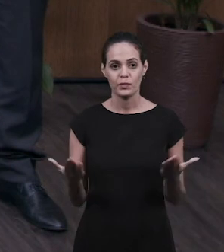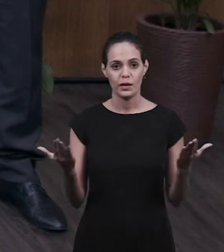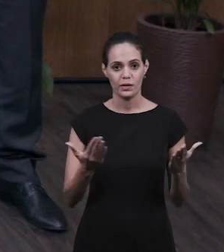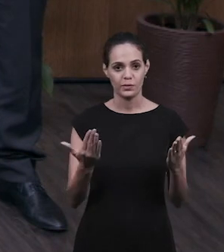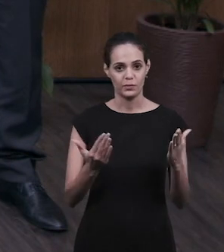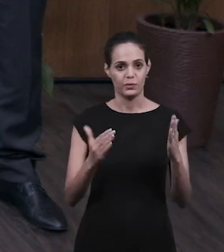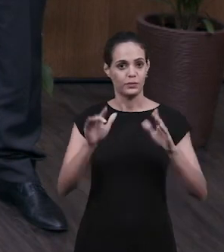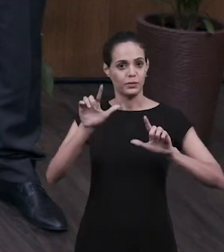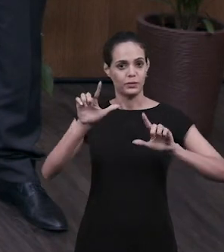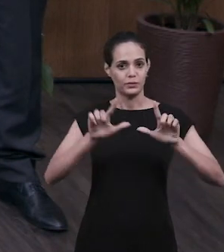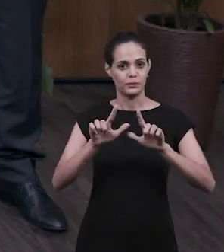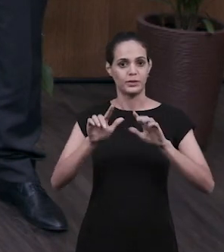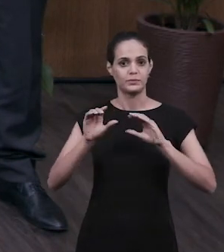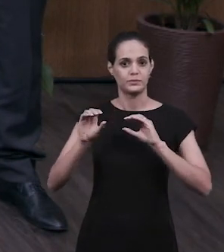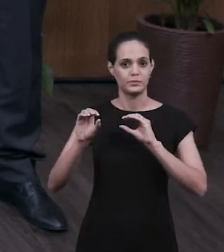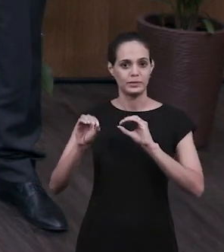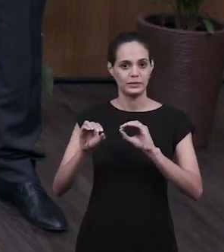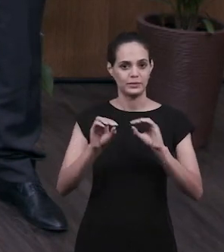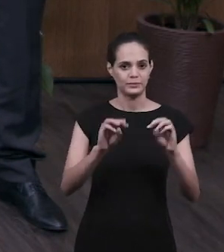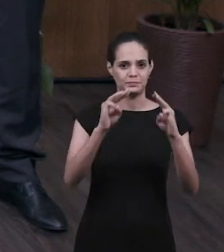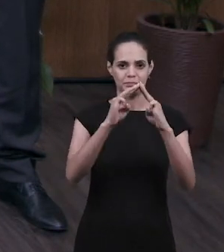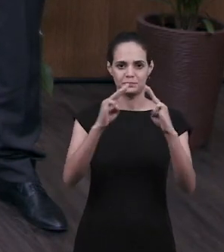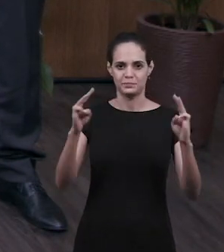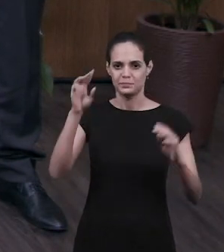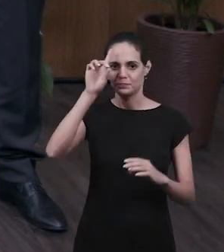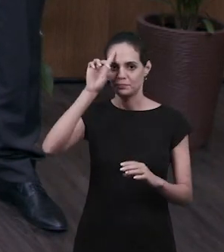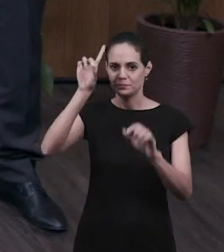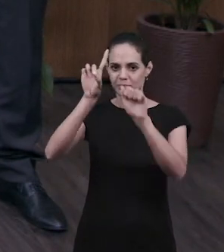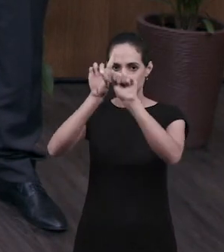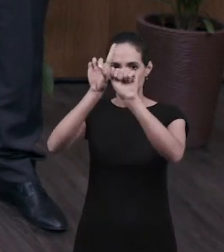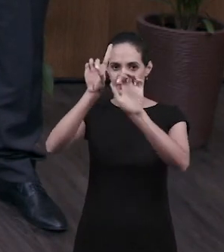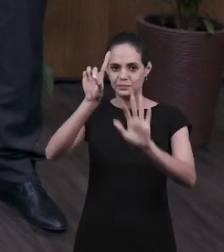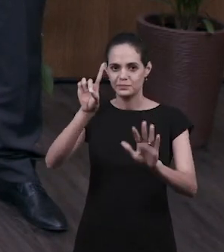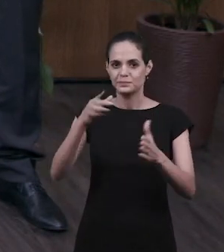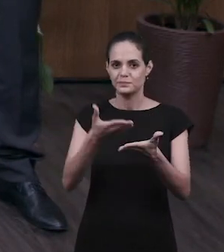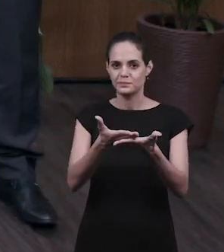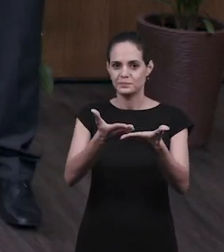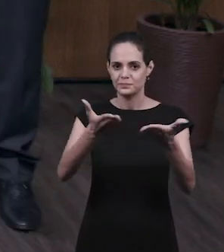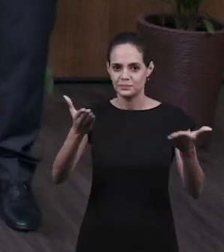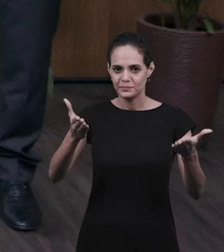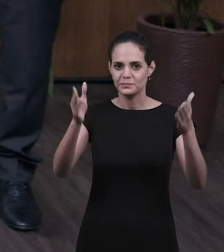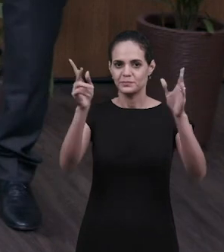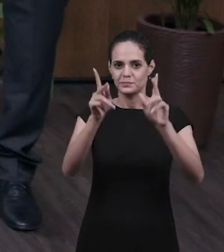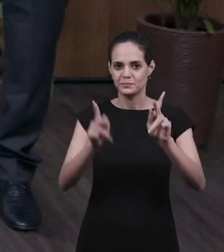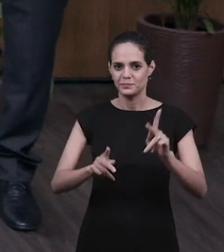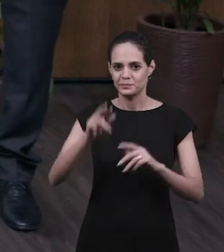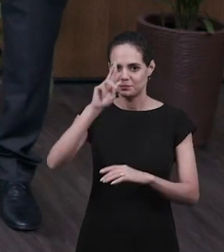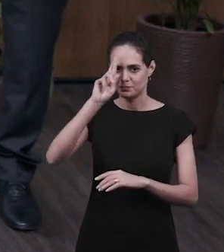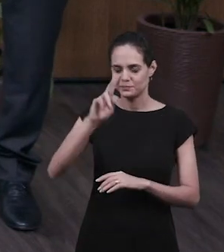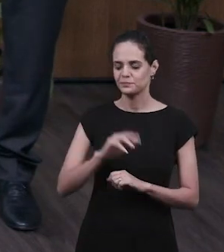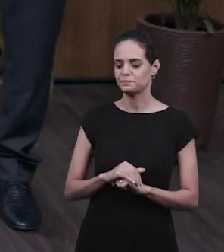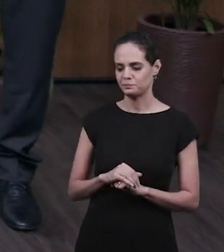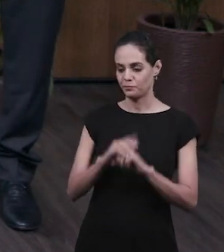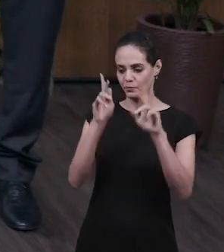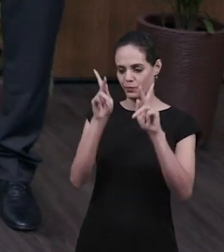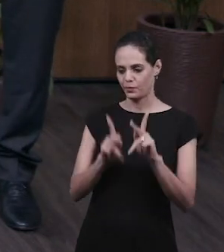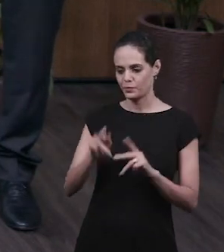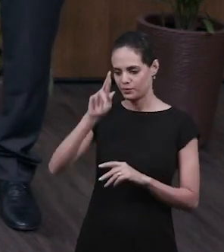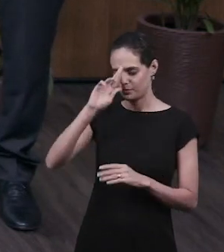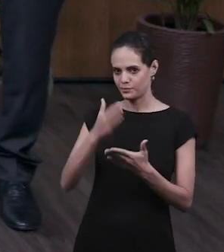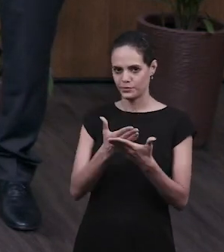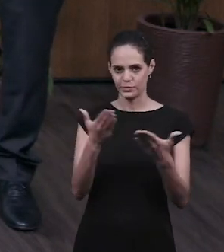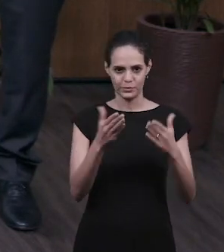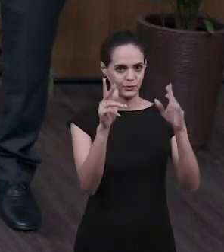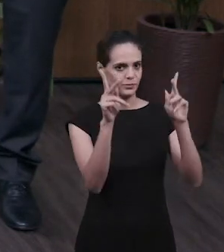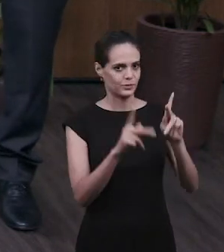Voici le volet leçon du Manaïm. Que Dieu bénisse à tous dans la paix du Seigneur. Pasteur Sergio, la paix du Seigneur. La paix du Seigneur à tous,